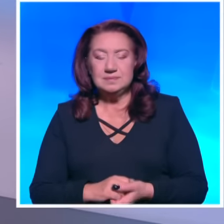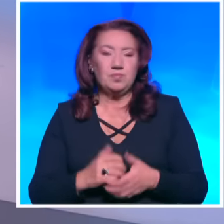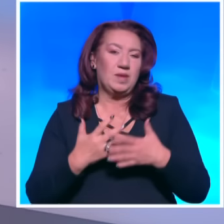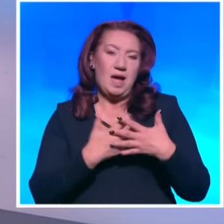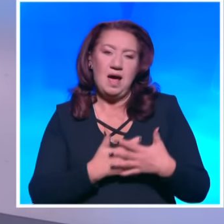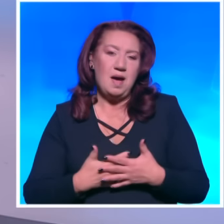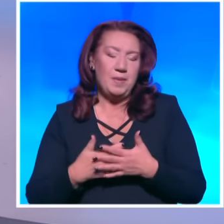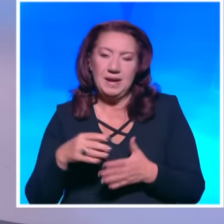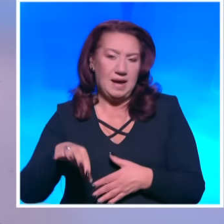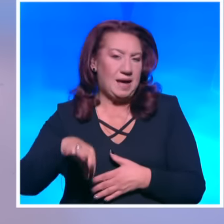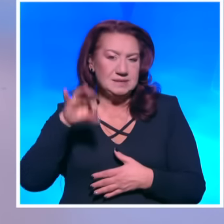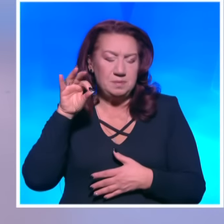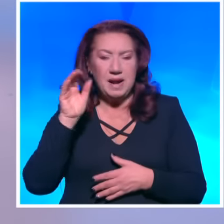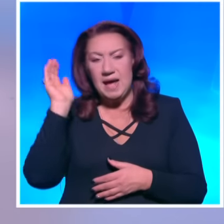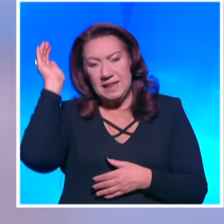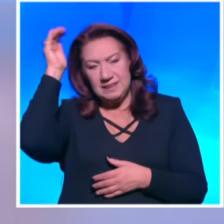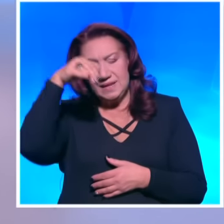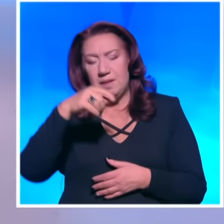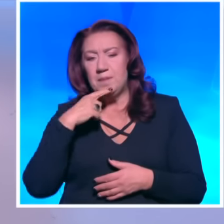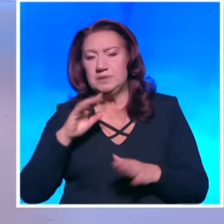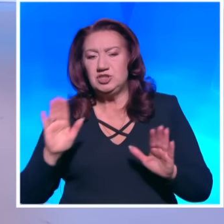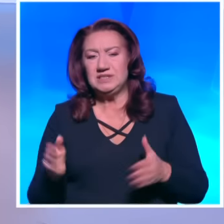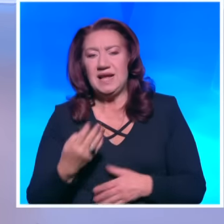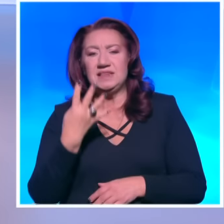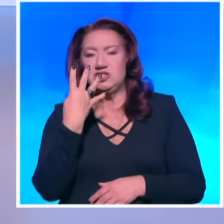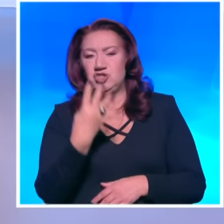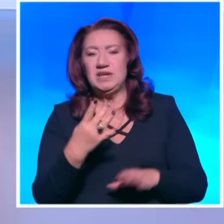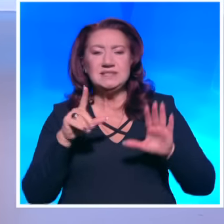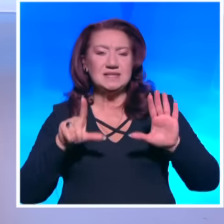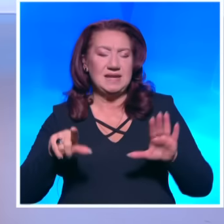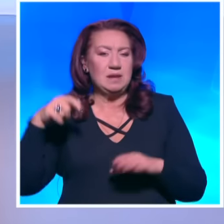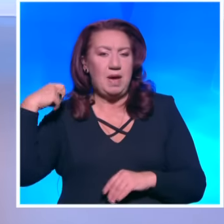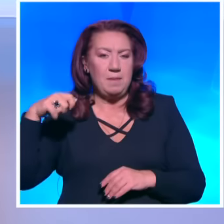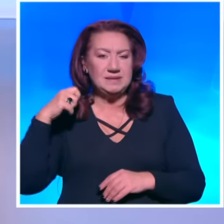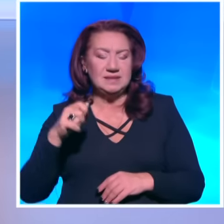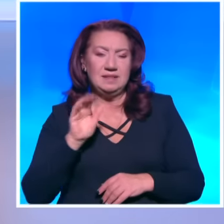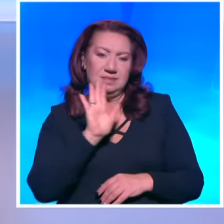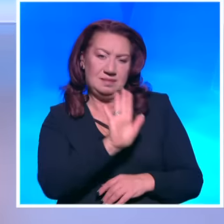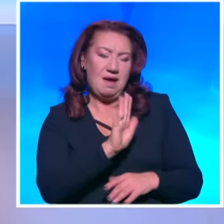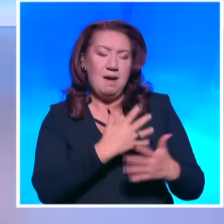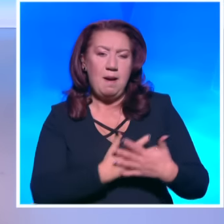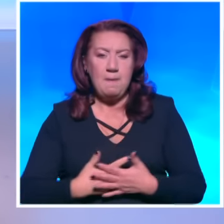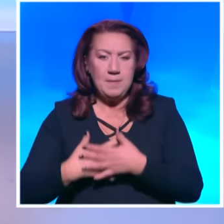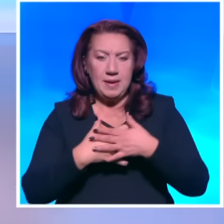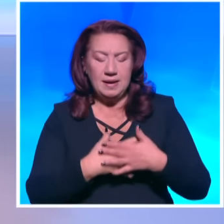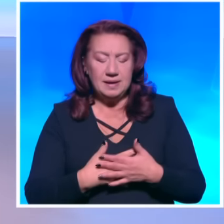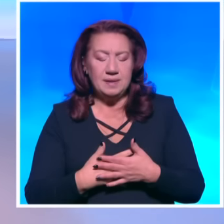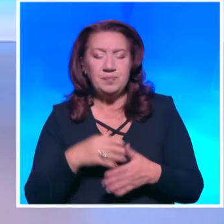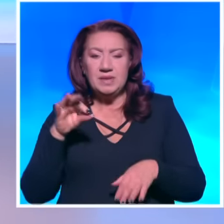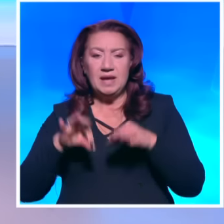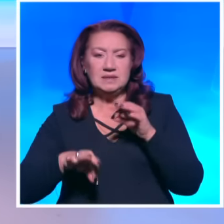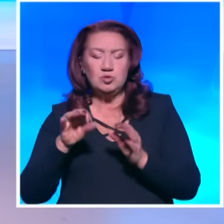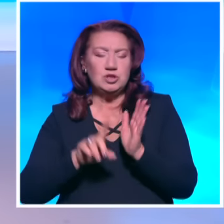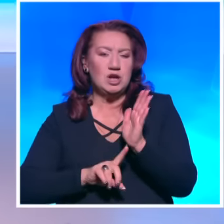Америка избра Доналд Тръмп, влиза в Белия дом като 47-я президент на Съединените щати. Изборните